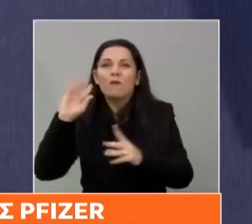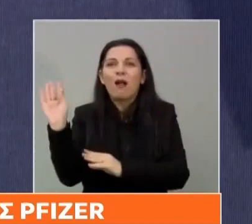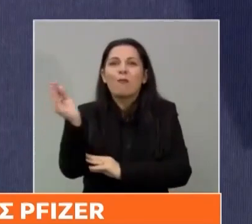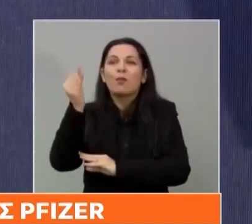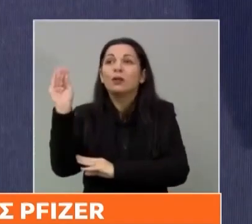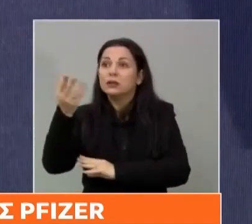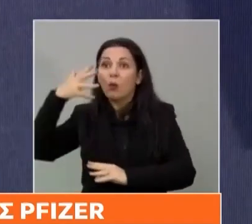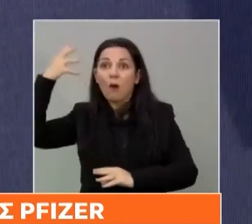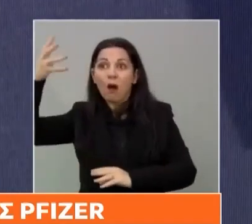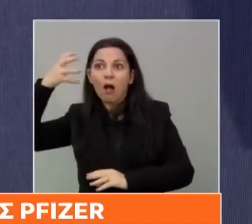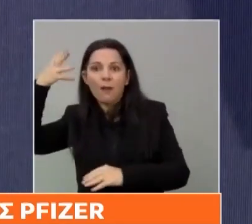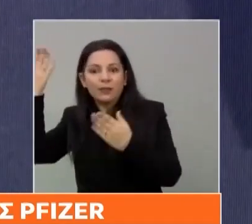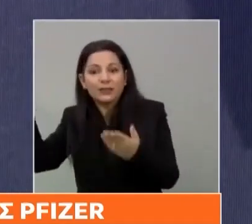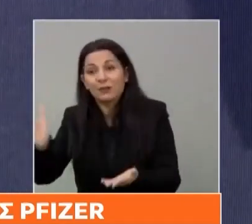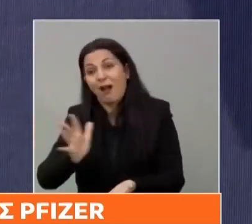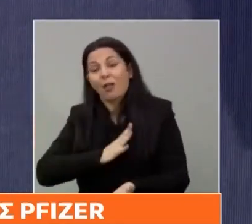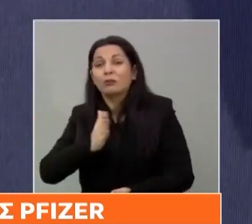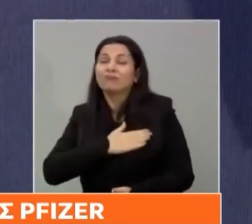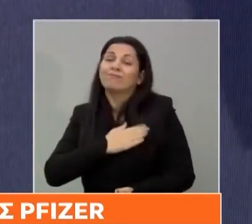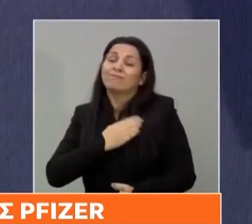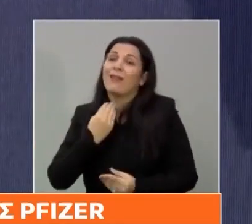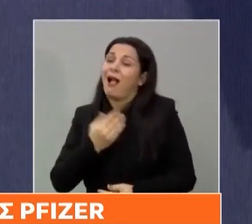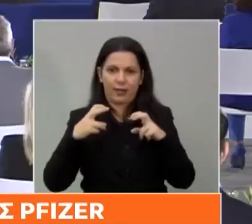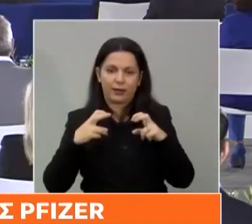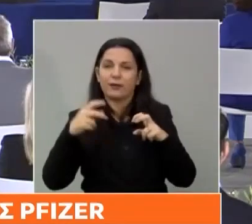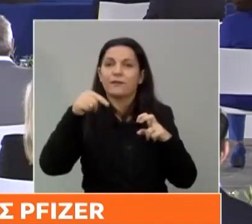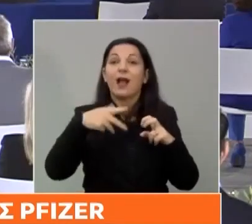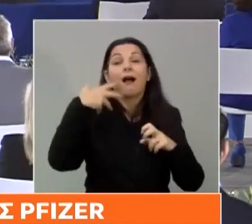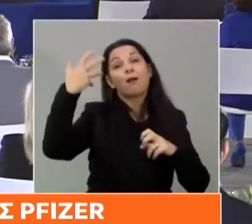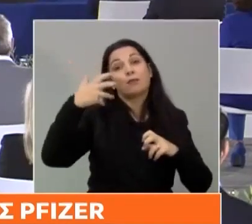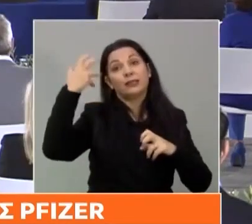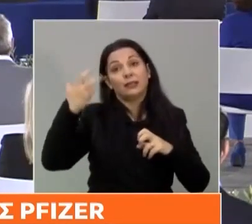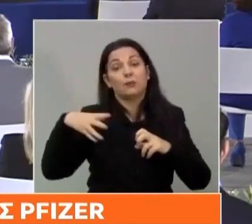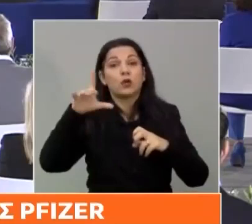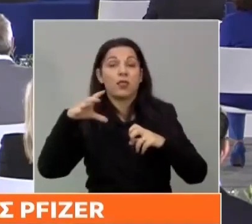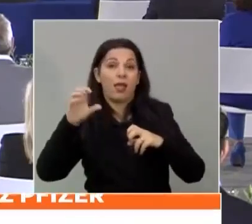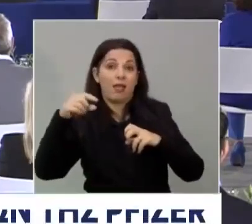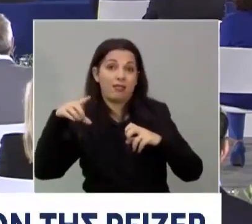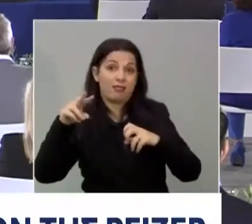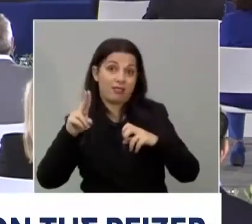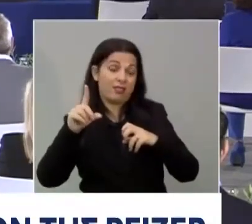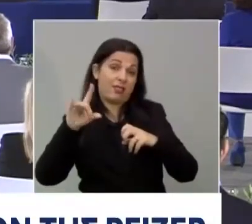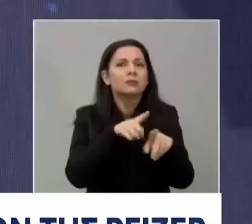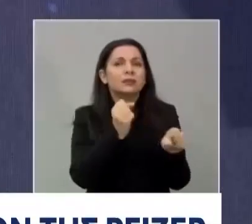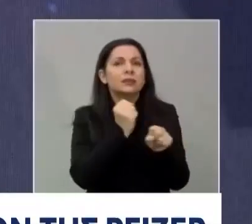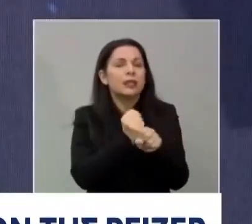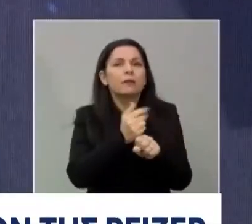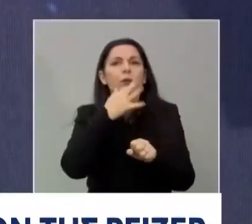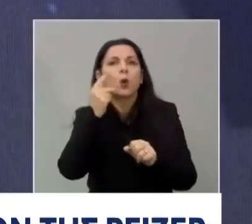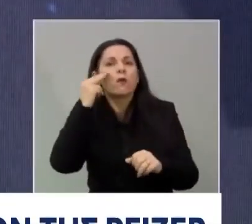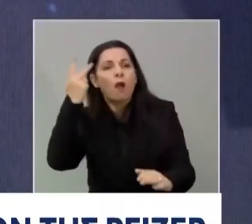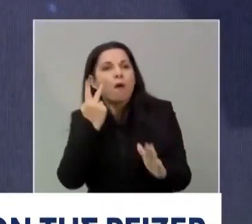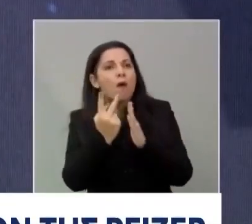επιστήμονες και τους φιλόξενους ανθρώπους της Θεσσαλονίκης. Από το βήμα της νέας επένδυσης της Pfizer στη Θεσσαλονίκη, ο